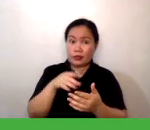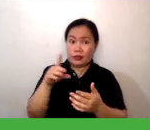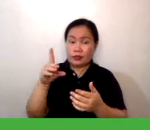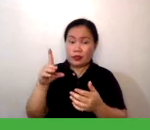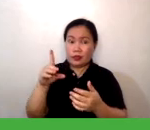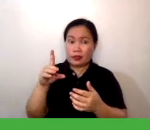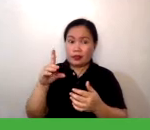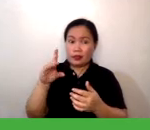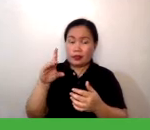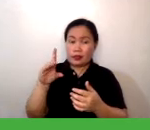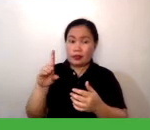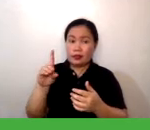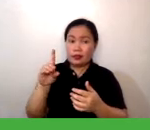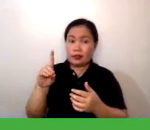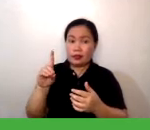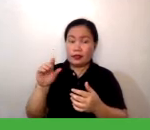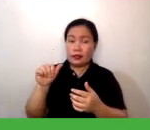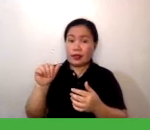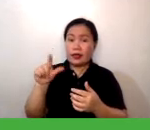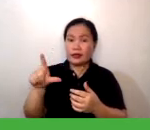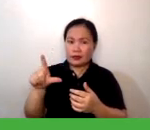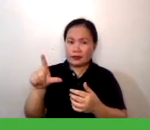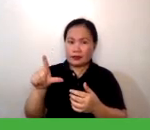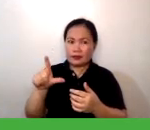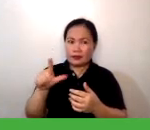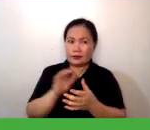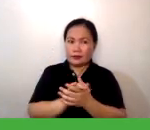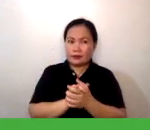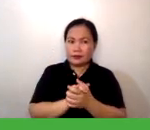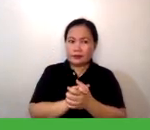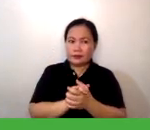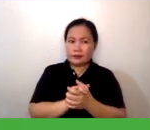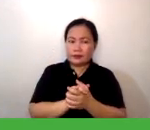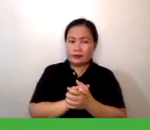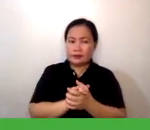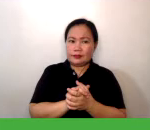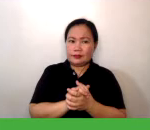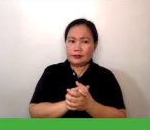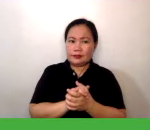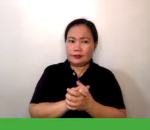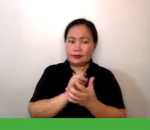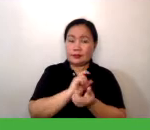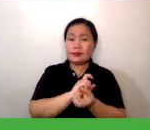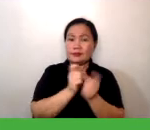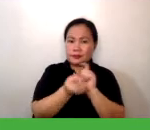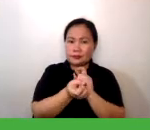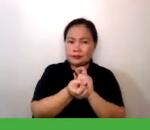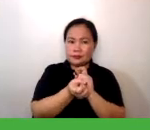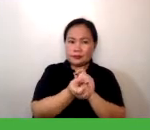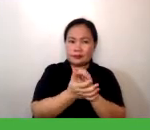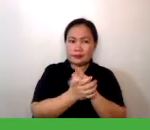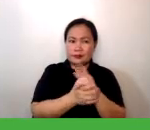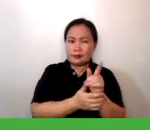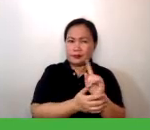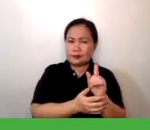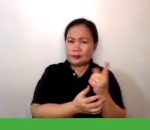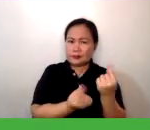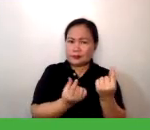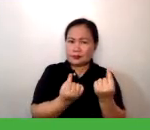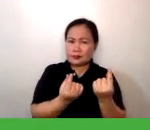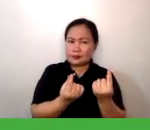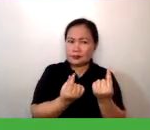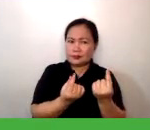to 5,000 decaliters. Okay. So, na-convert na natin siya. So, this is 5,000 decaliters. So, pareho na